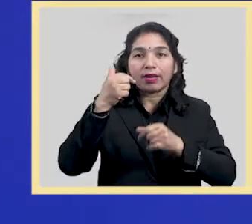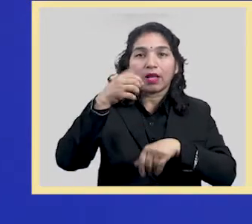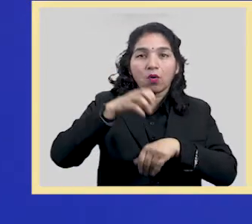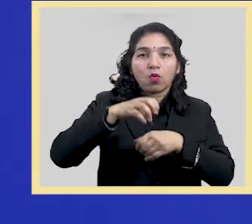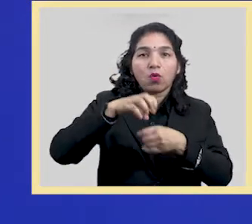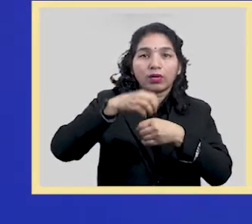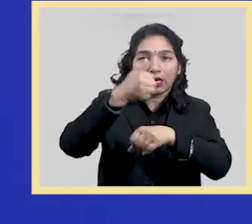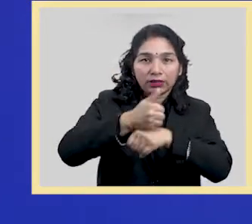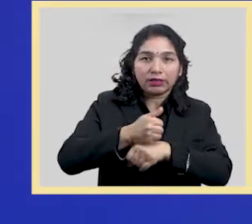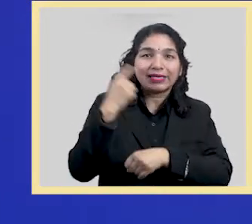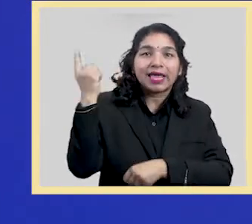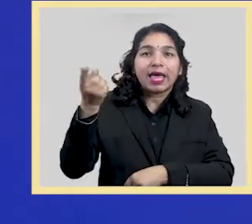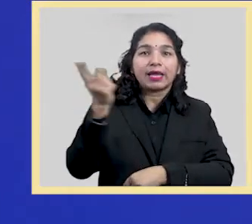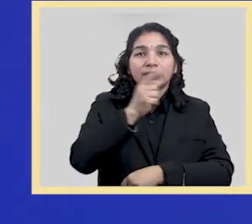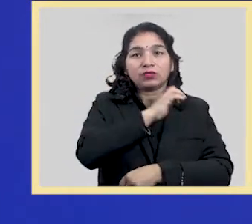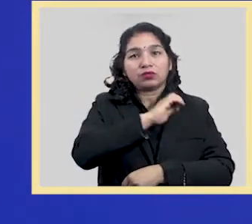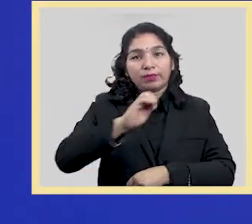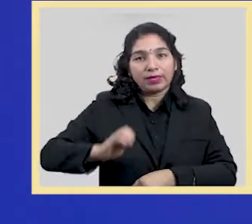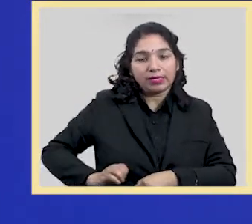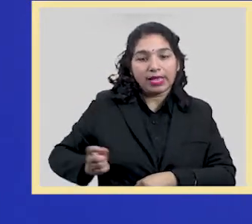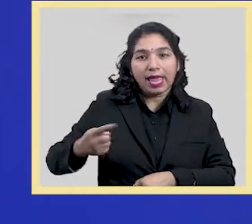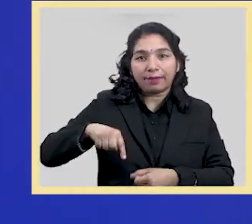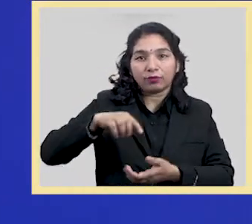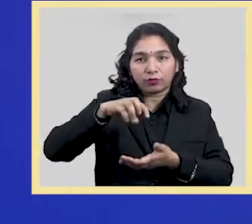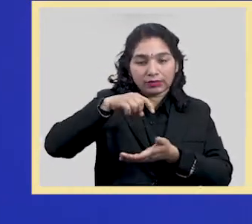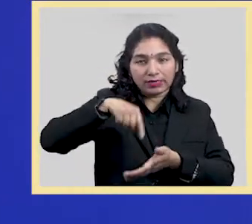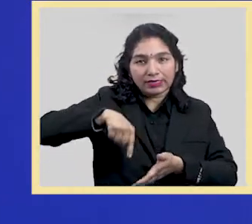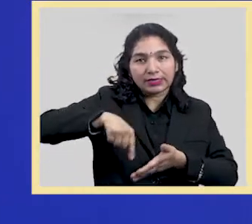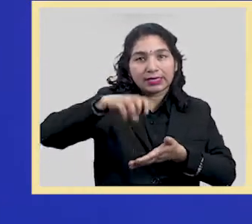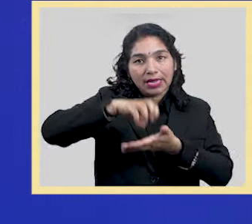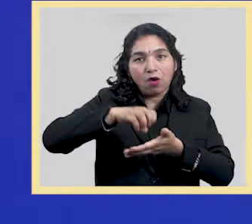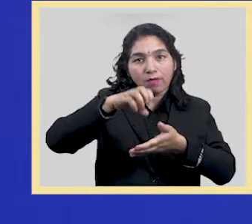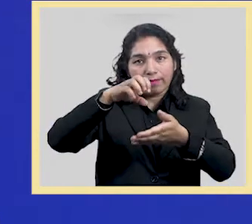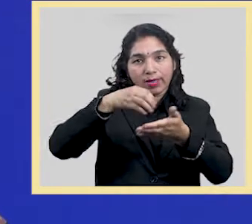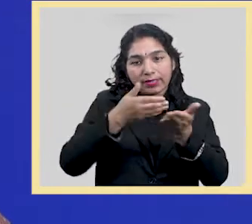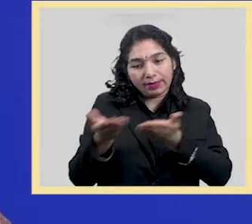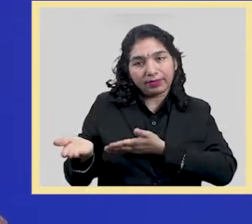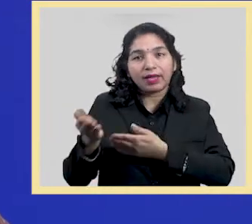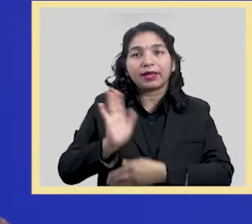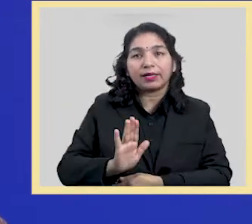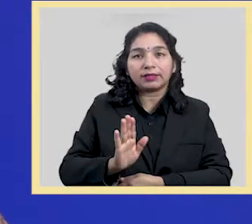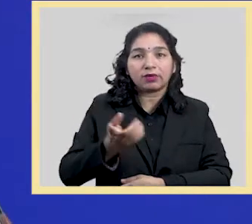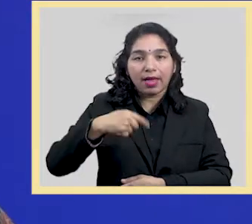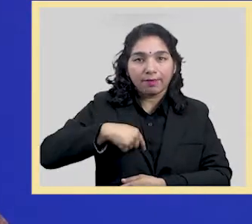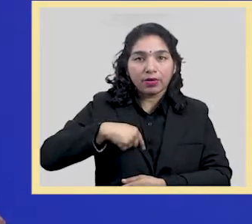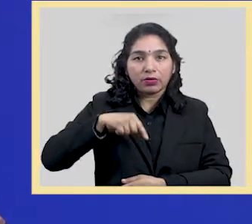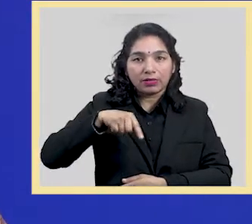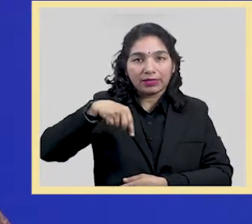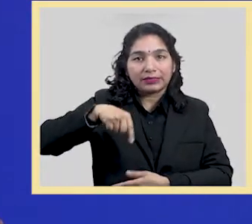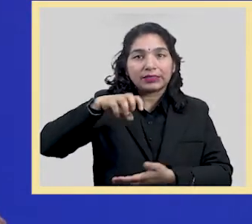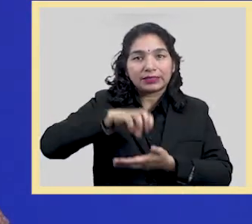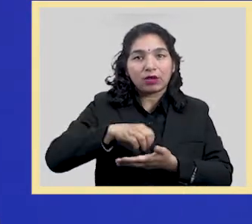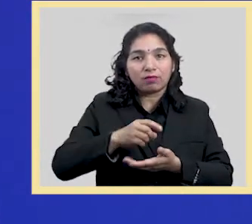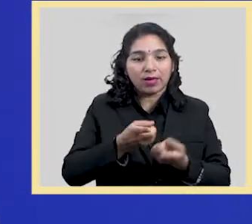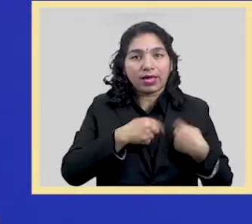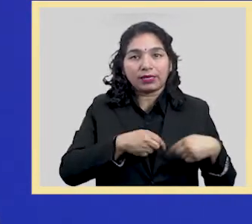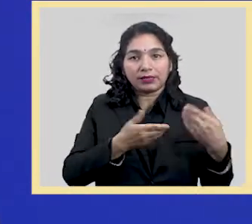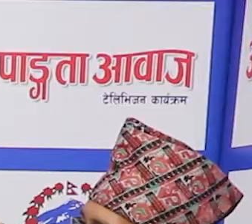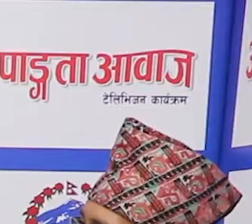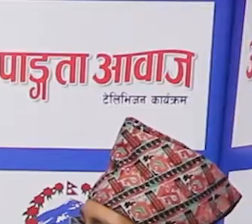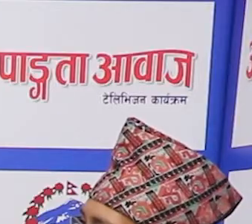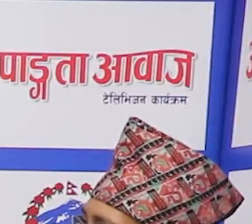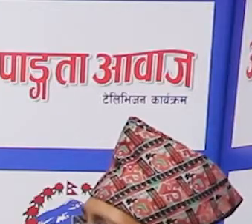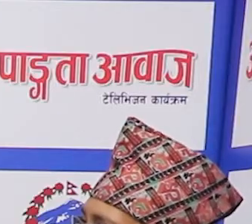अध्यक्ष नारायण बहादुर सुवेदीज्यूलाई हाम्रो स्टुडियोमा निम्ति आएका छौँ। वडा अध्यक्षज्यू, यहाँलाई हाम्रो स्टुडियोमा हार्दिक स्वागत गर्न